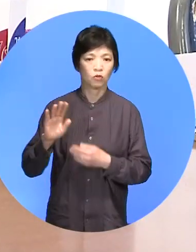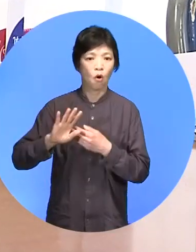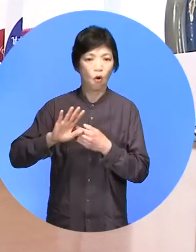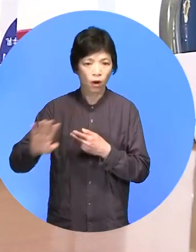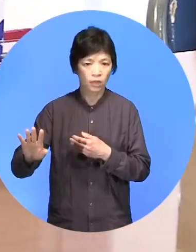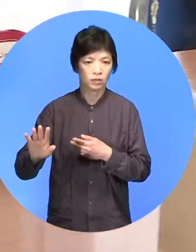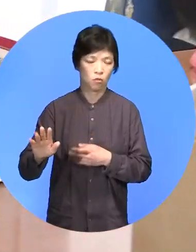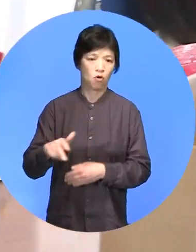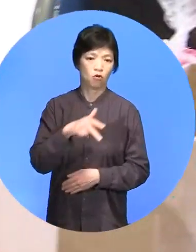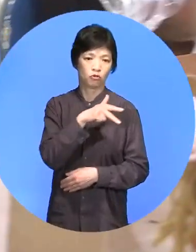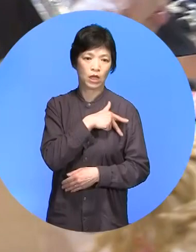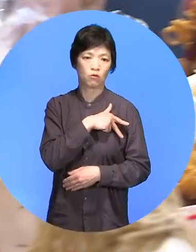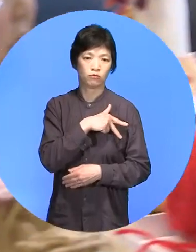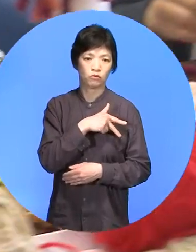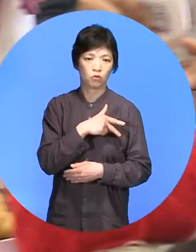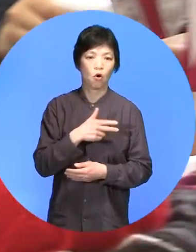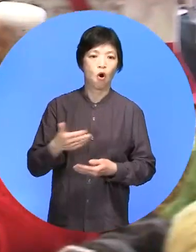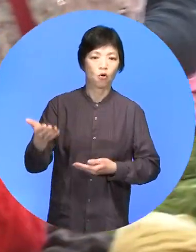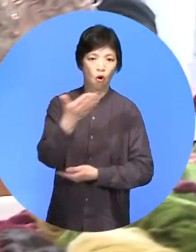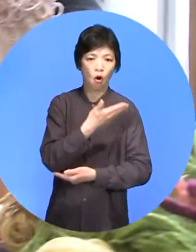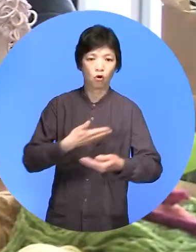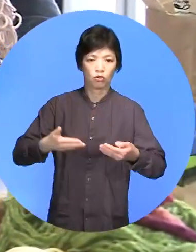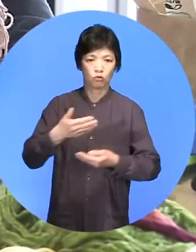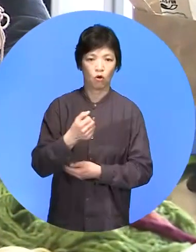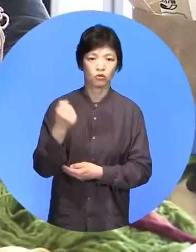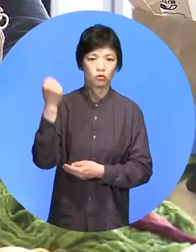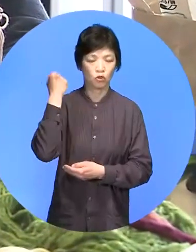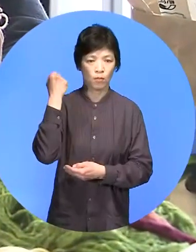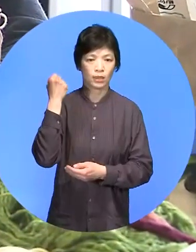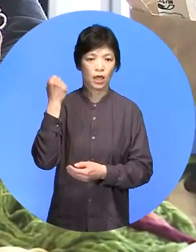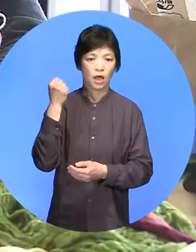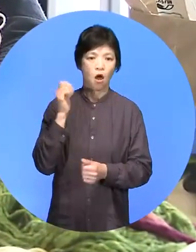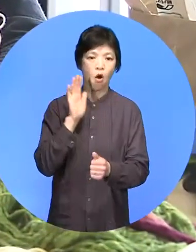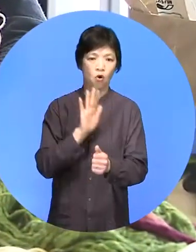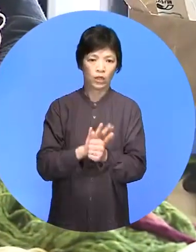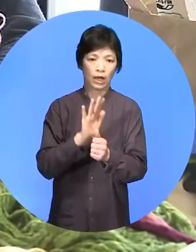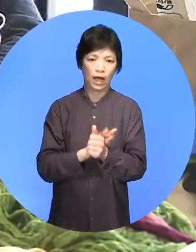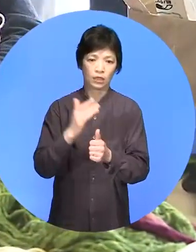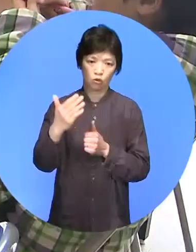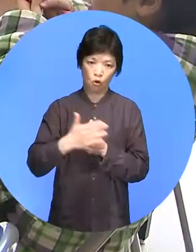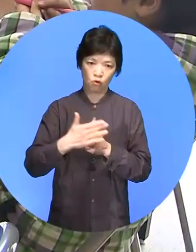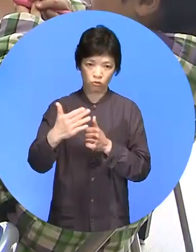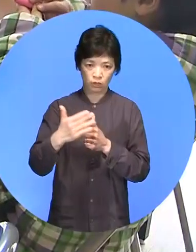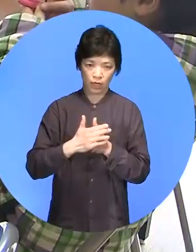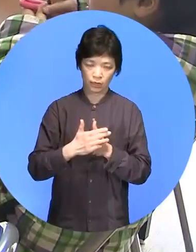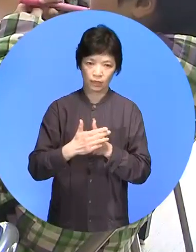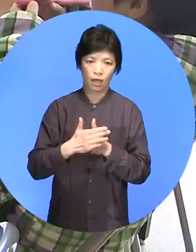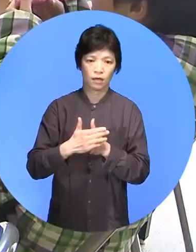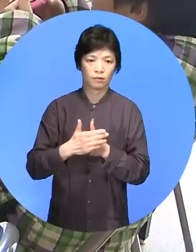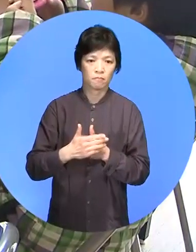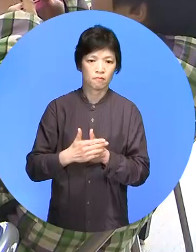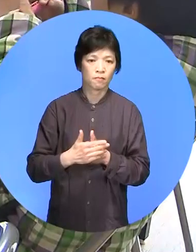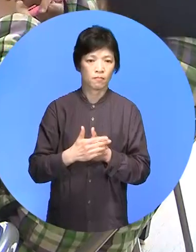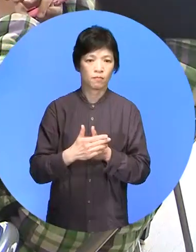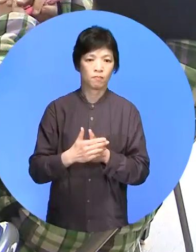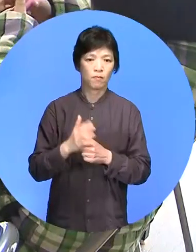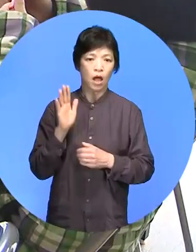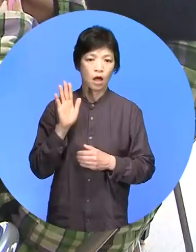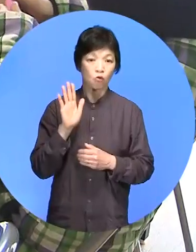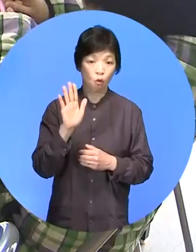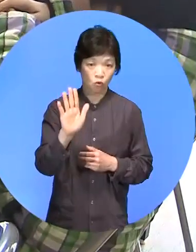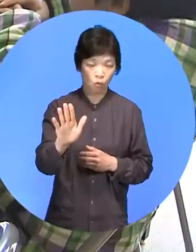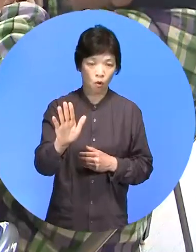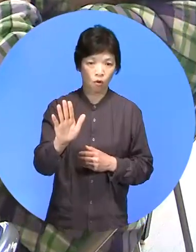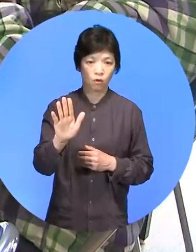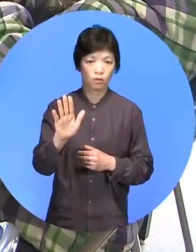流を強めていただいてですね、お互いにですね協力し合って、まさに今後もですね